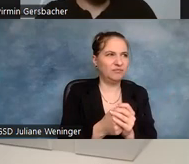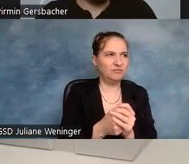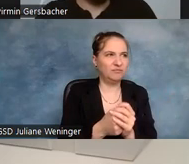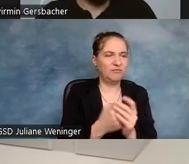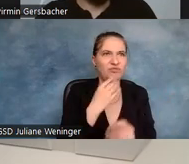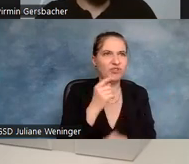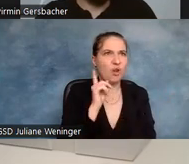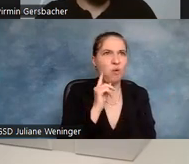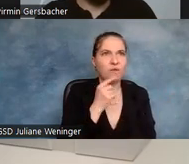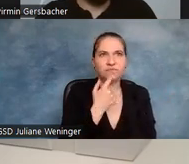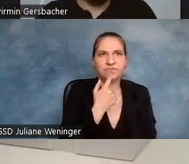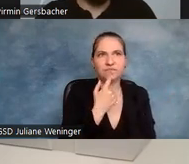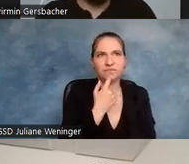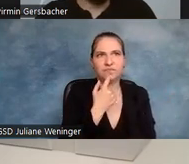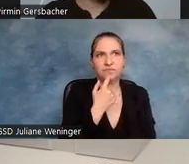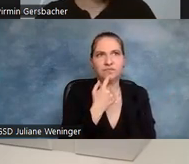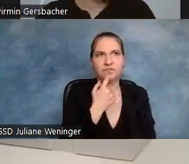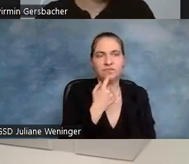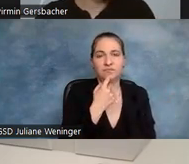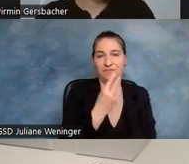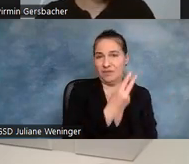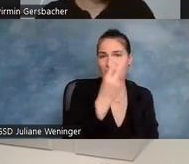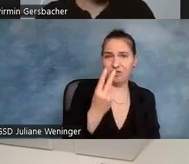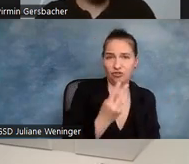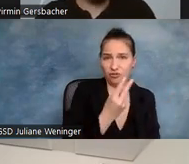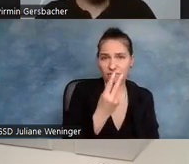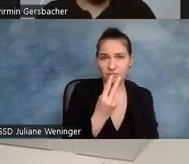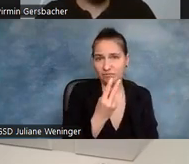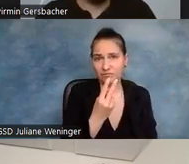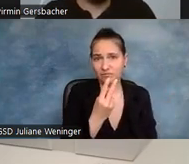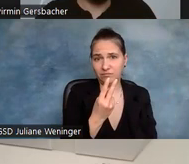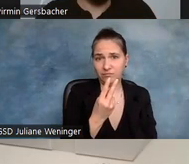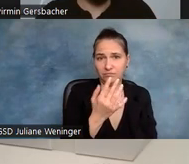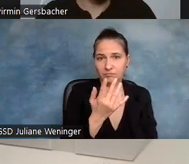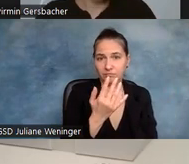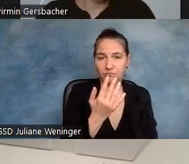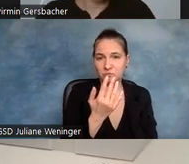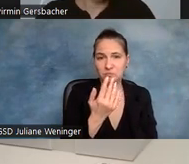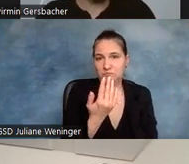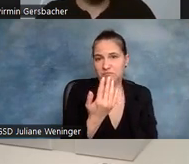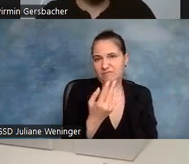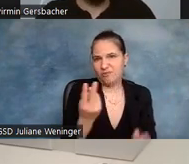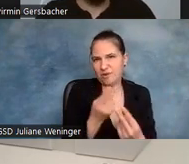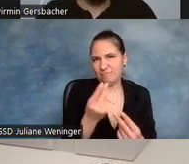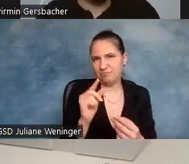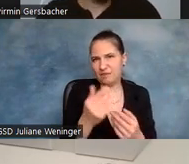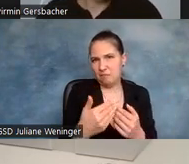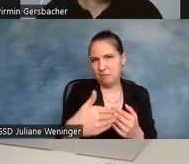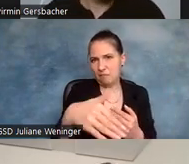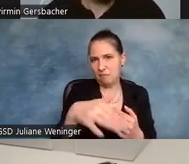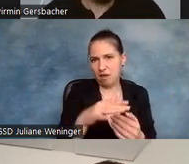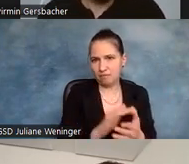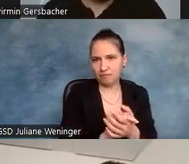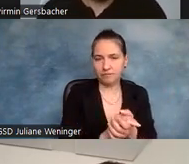nach Komplexität, kann es mal 2 Stunden gehen, um schnell drüber zu gucken oder auch länger. Das